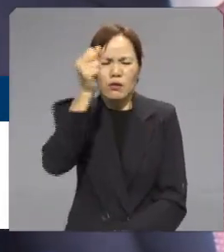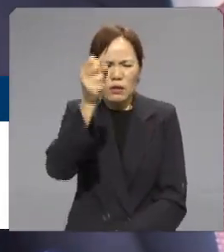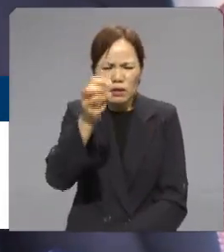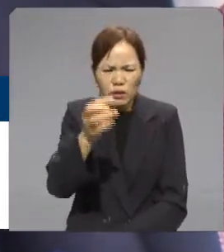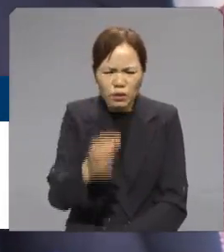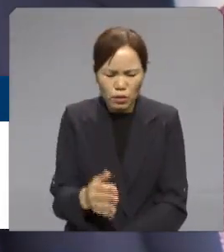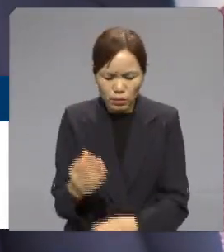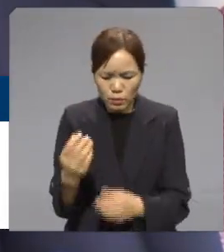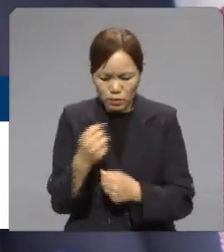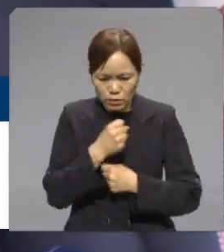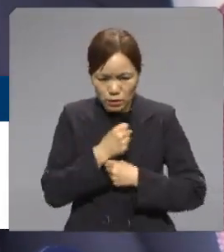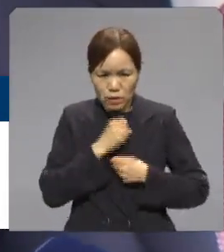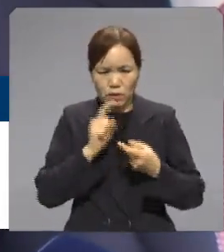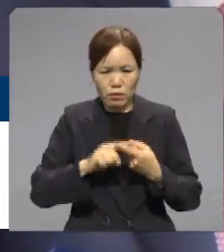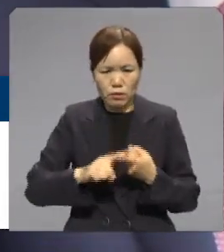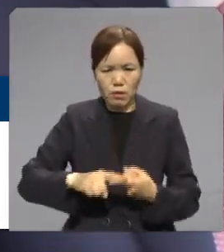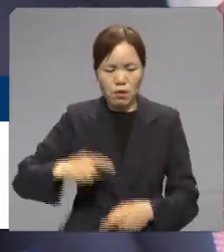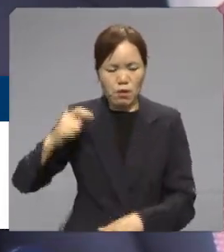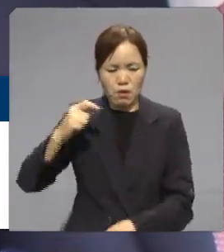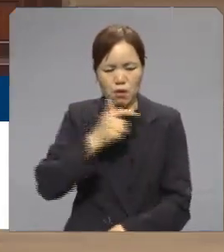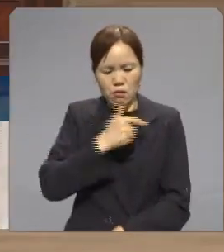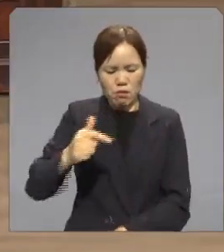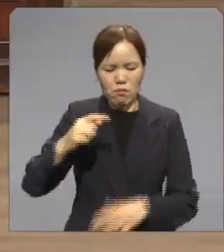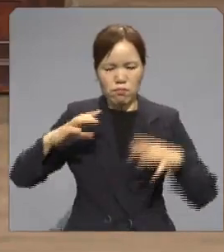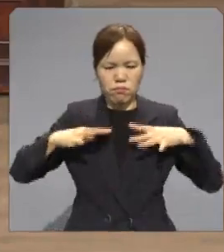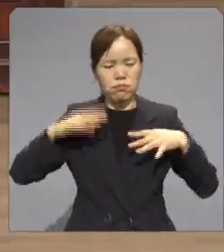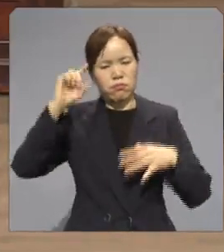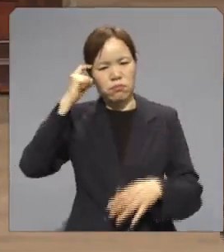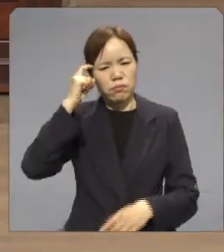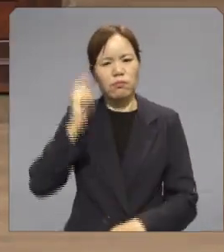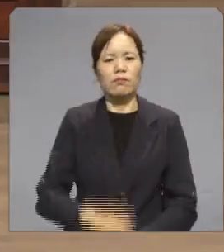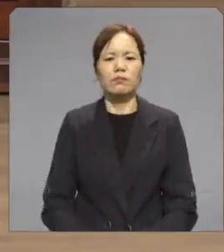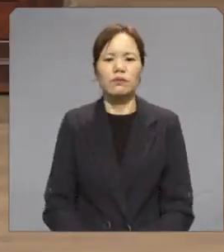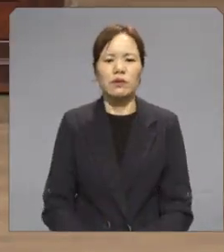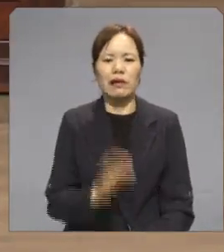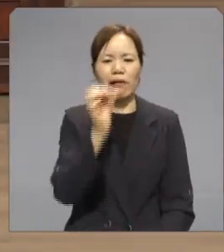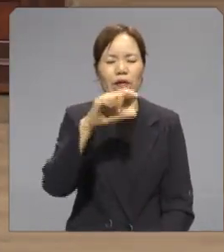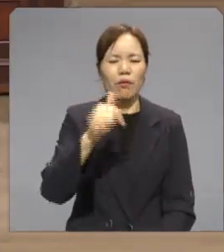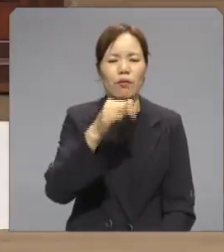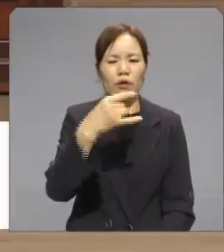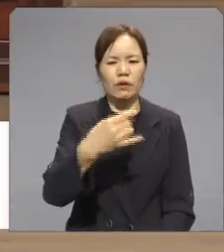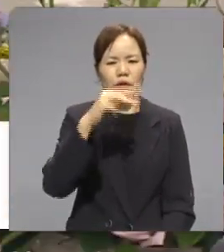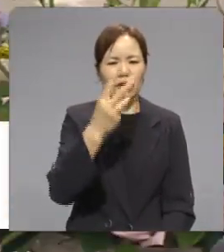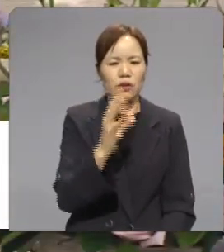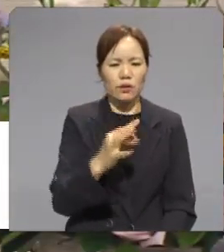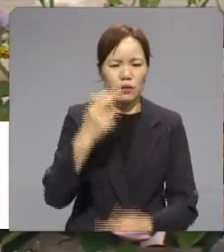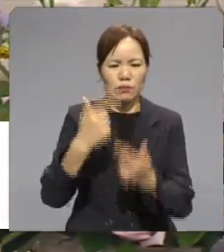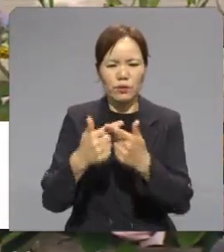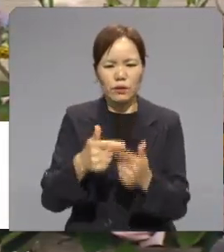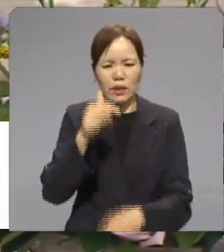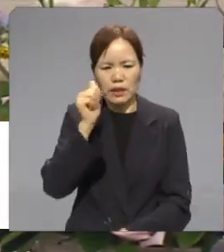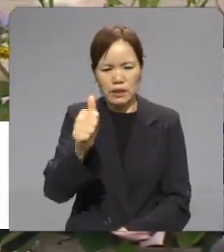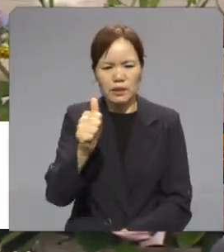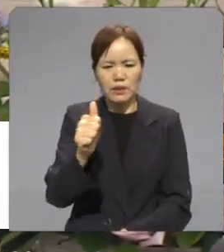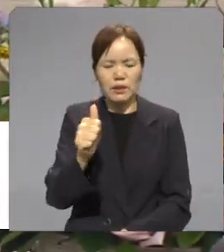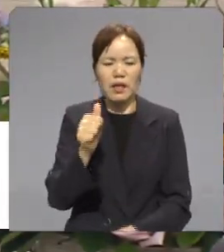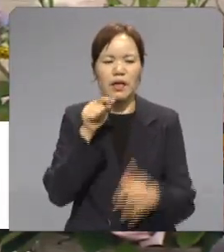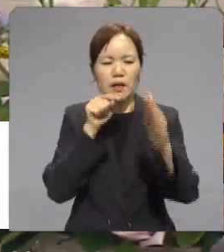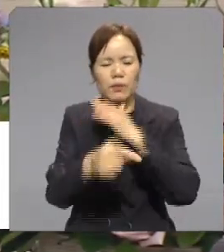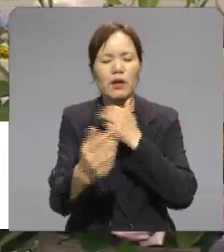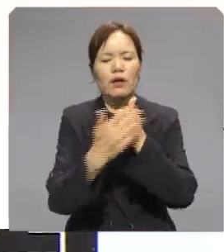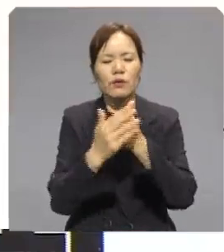여러 차례 지켜낸 것을 대단히 자랑스럽게 생각합니다 원령 후보는 박준 부산시장을 찾아 지원을